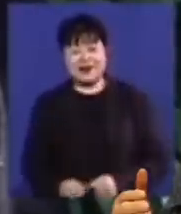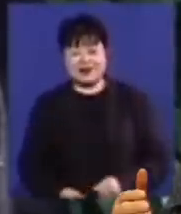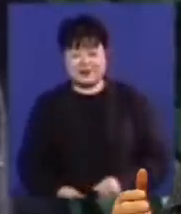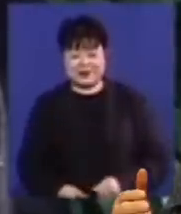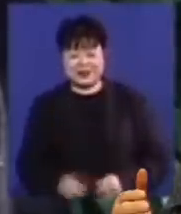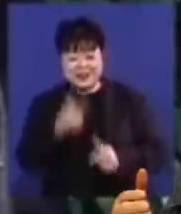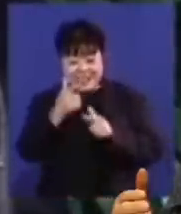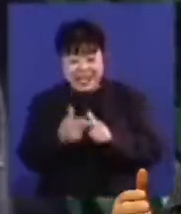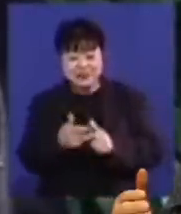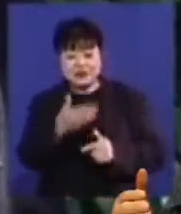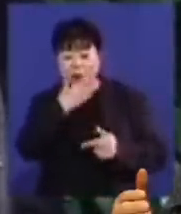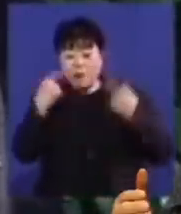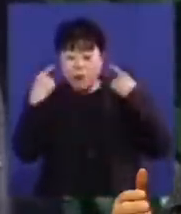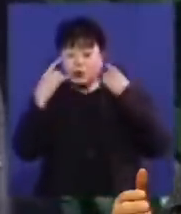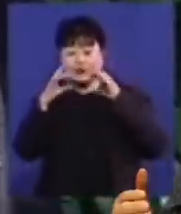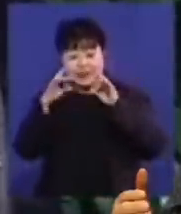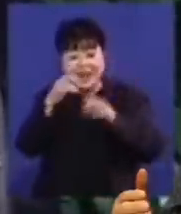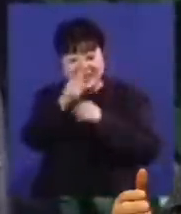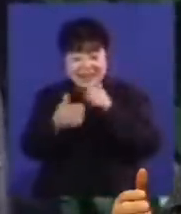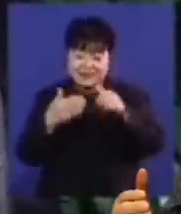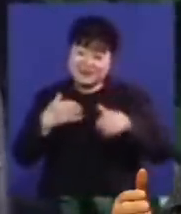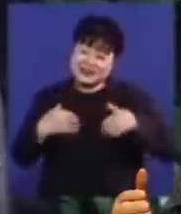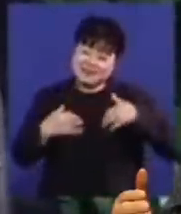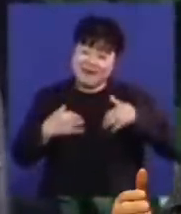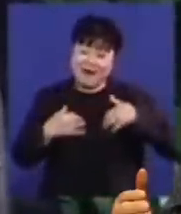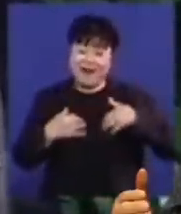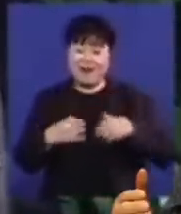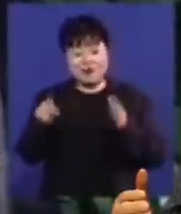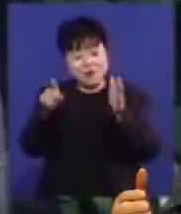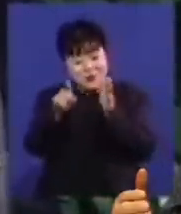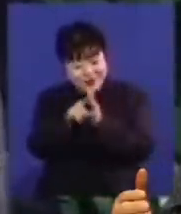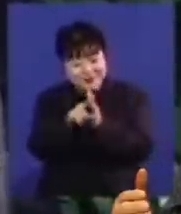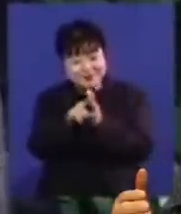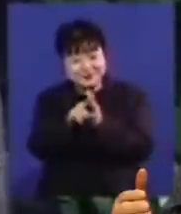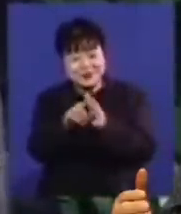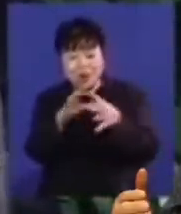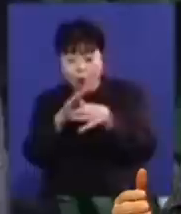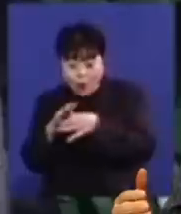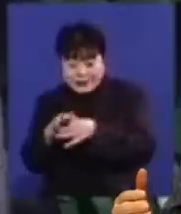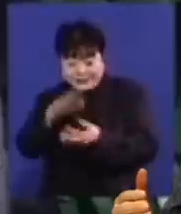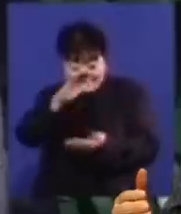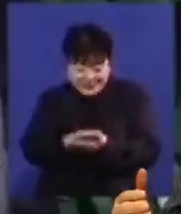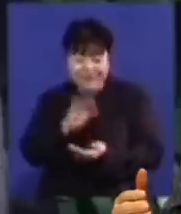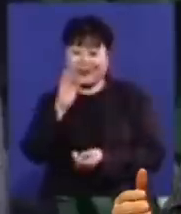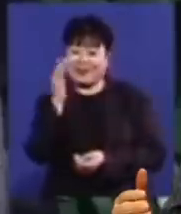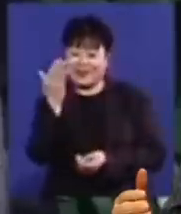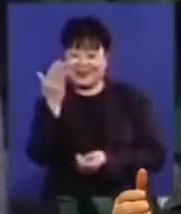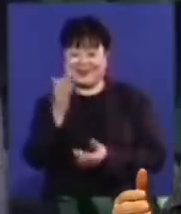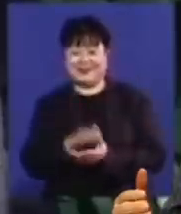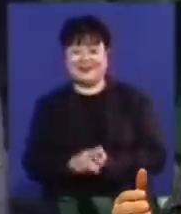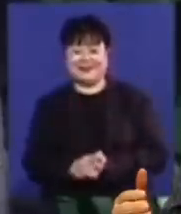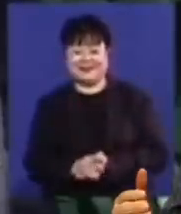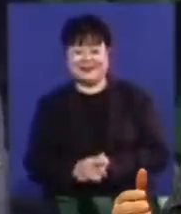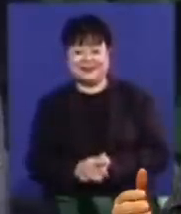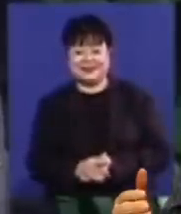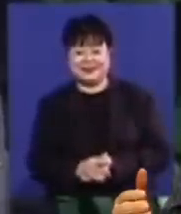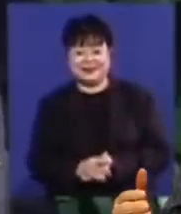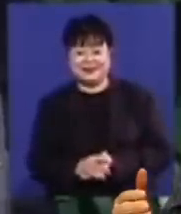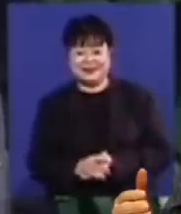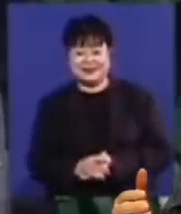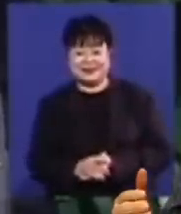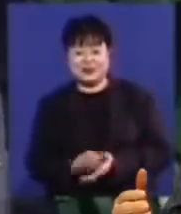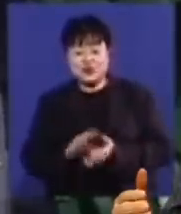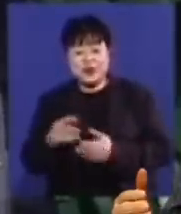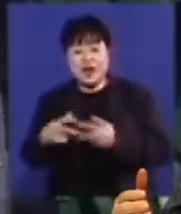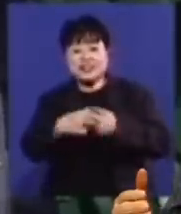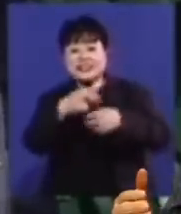복음을 전할 때 하나님 기뻐하시고 우리 신앙에 관심이 뜨거워지는 것입니다. 한 유명한